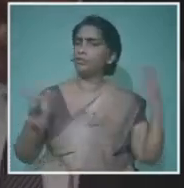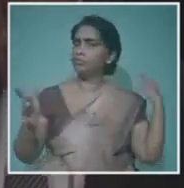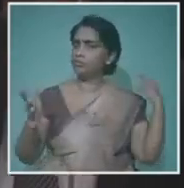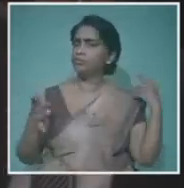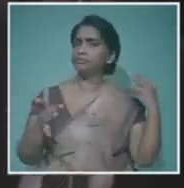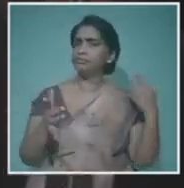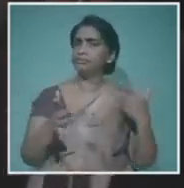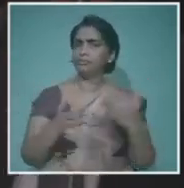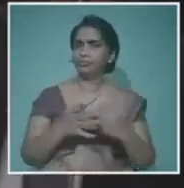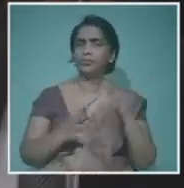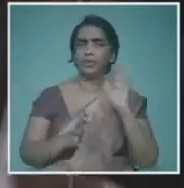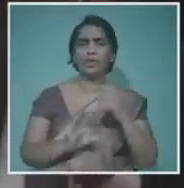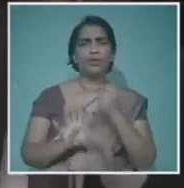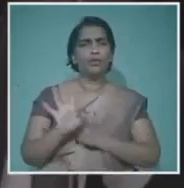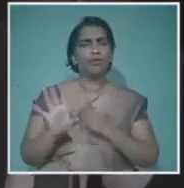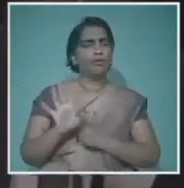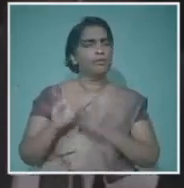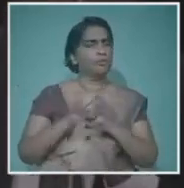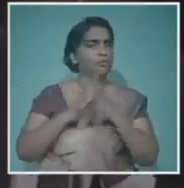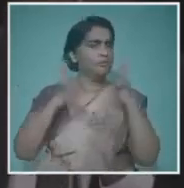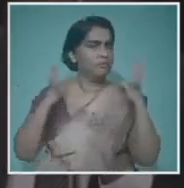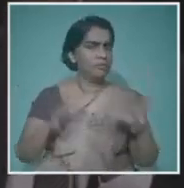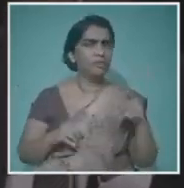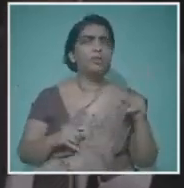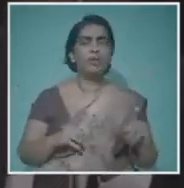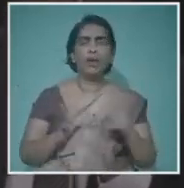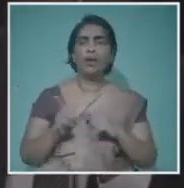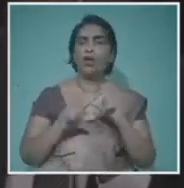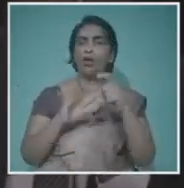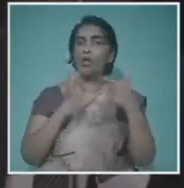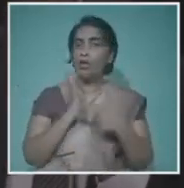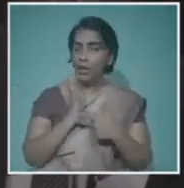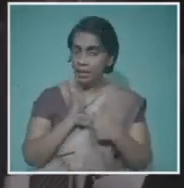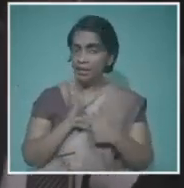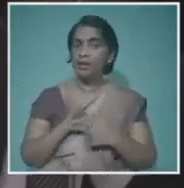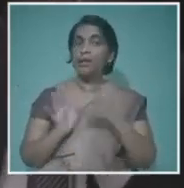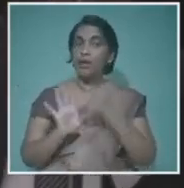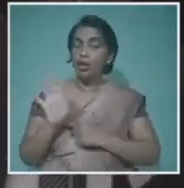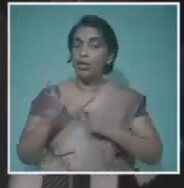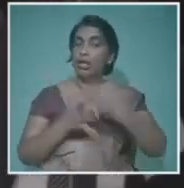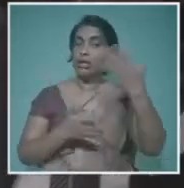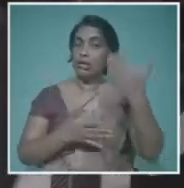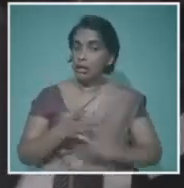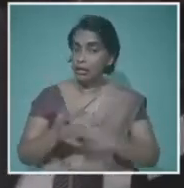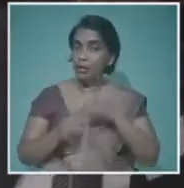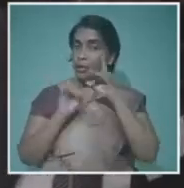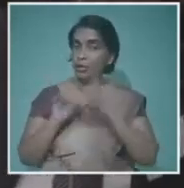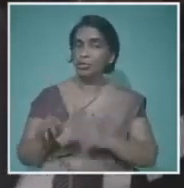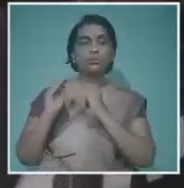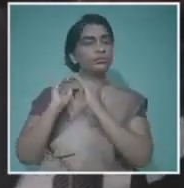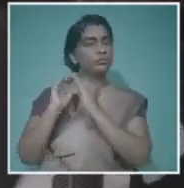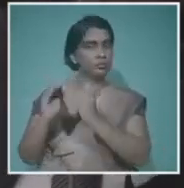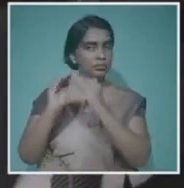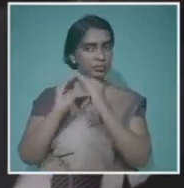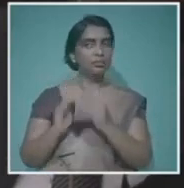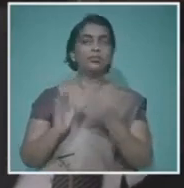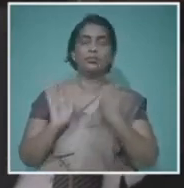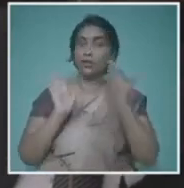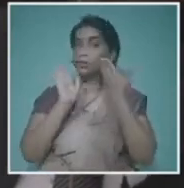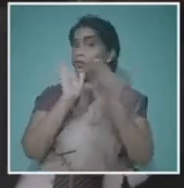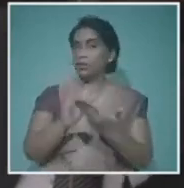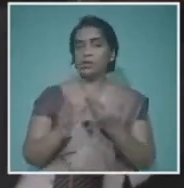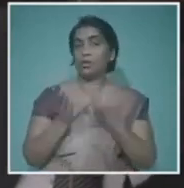කාලේ වසර රාශියක ගිණුම් හා වාර්ෂික වාර්තාවල් අදාළ ආයතන ඉදිරිපත් කළ